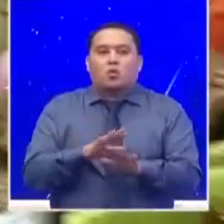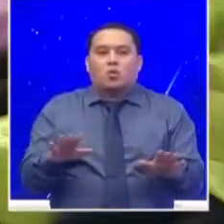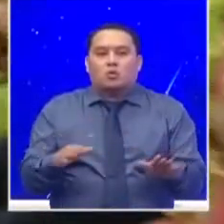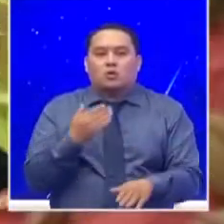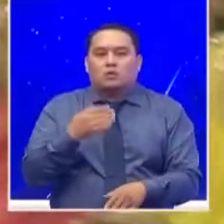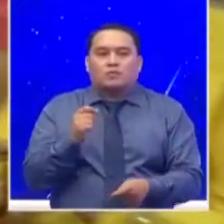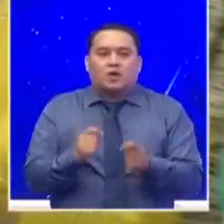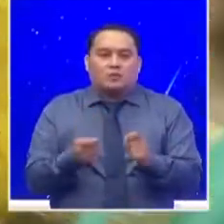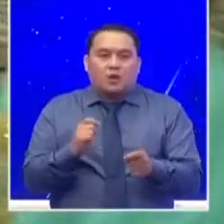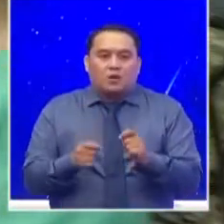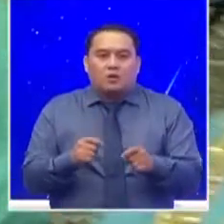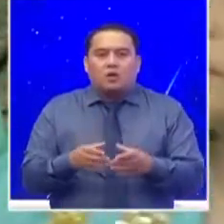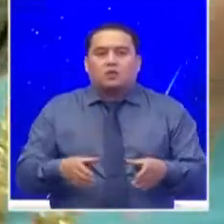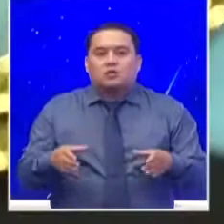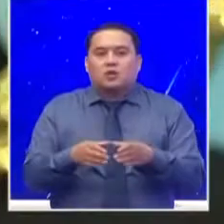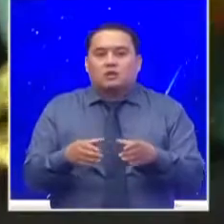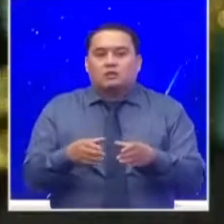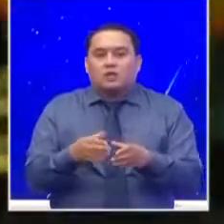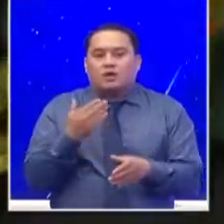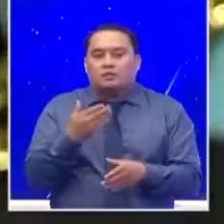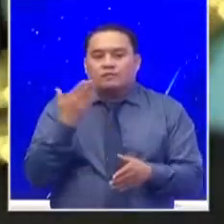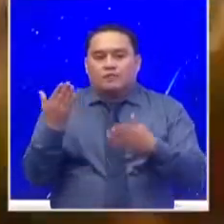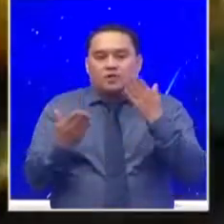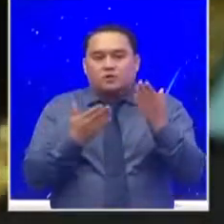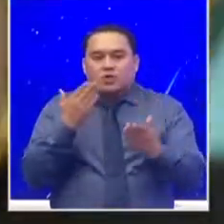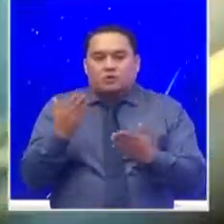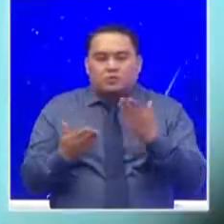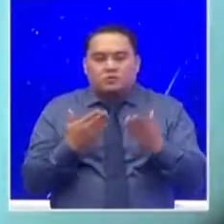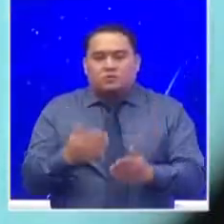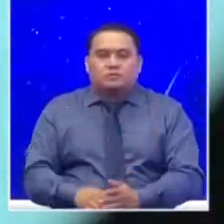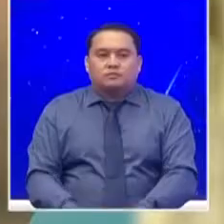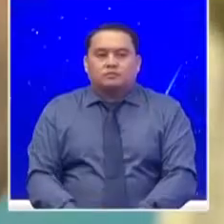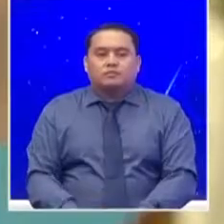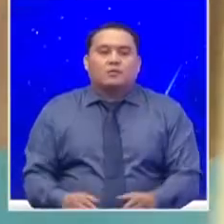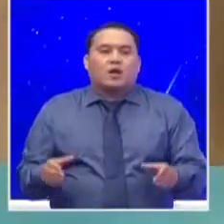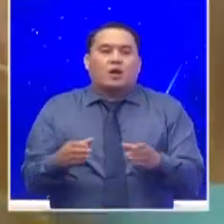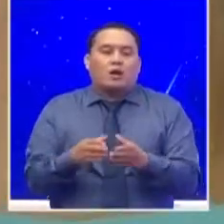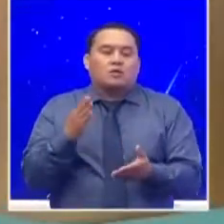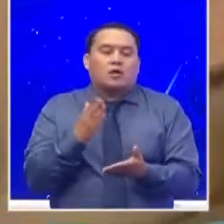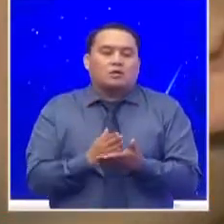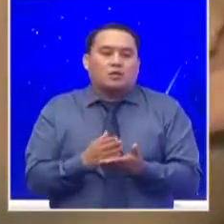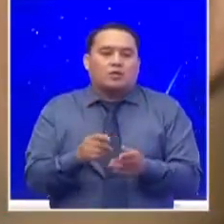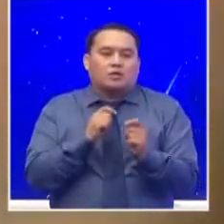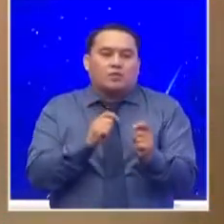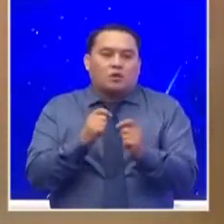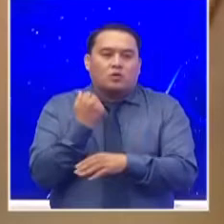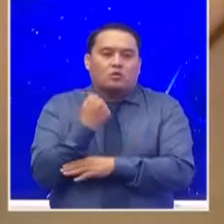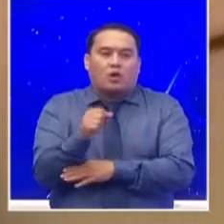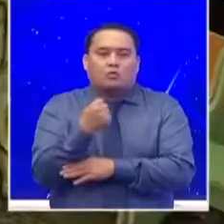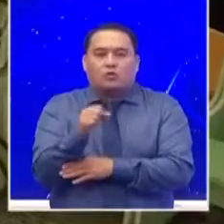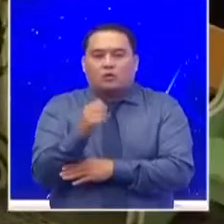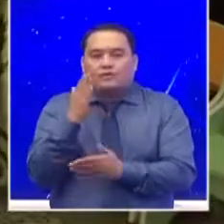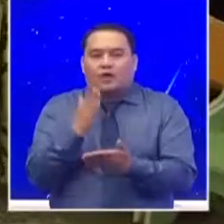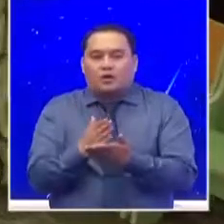гармоники, барабанщики и ансамбль лошкарей под веселым названием «Мечта соседей». Коллективы уже имеют немало наград районного, областного и